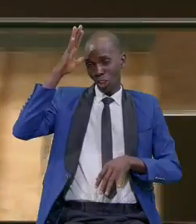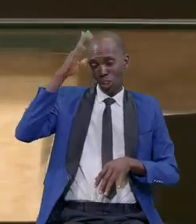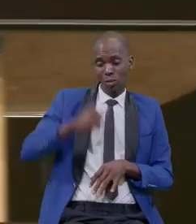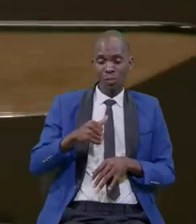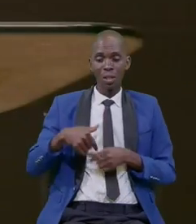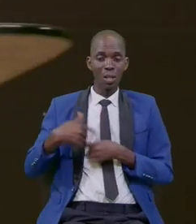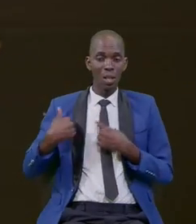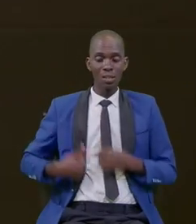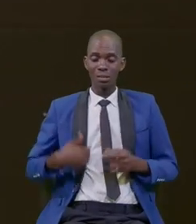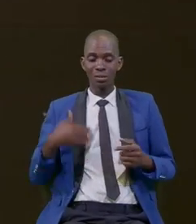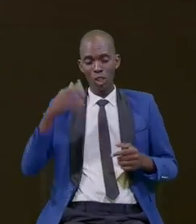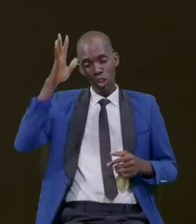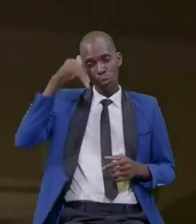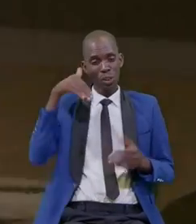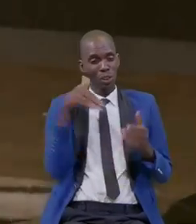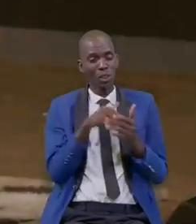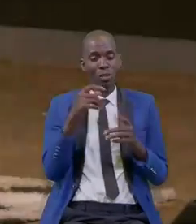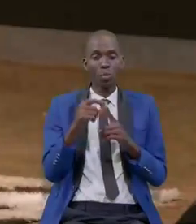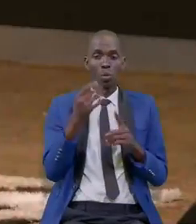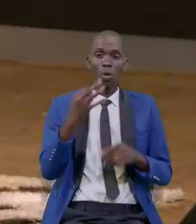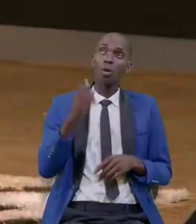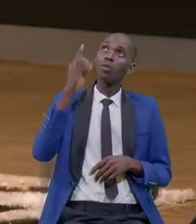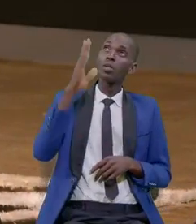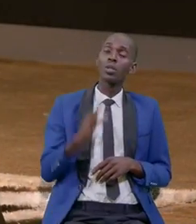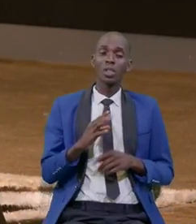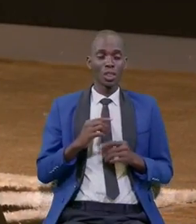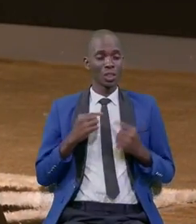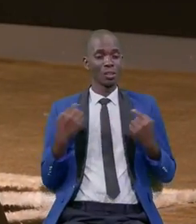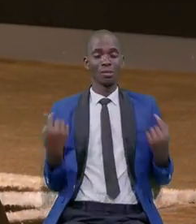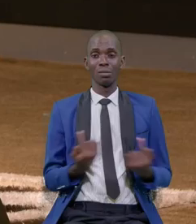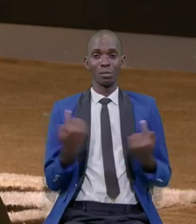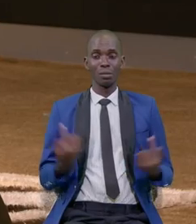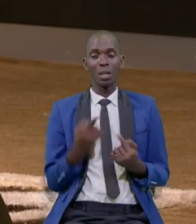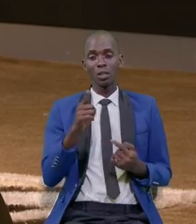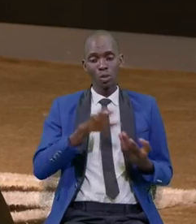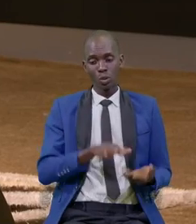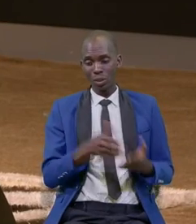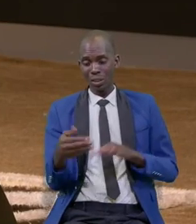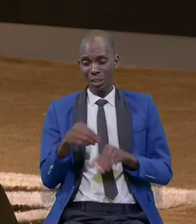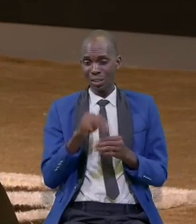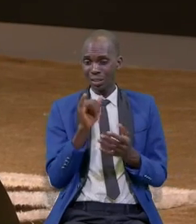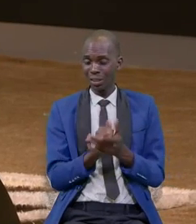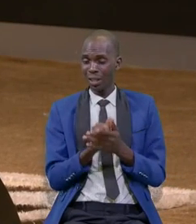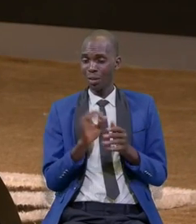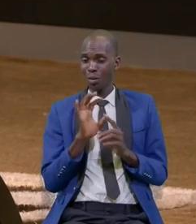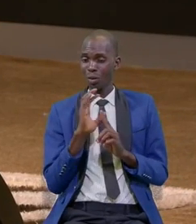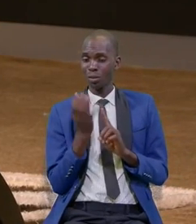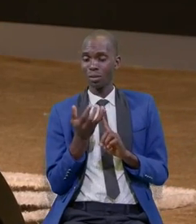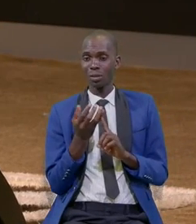es rebelle à la parole de Dieu, tu pêches avec impunité si tu meurs dans cet